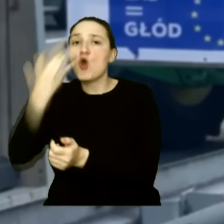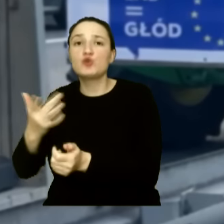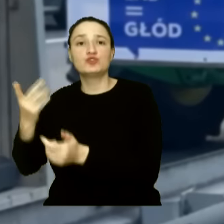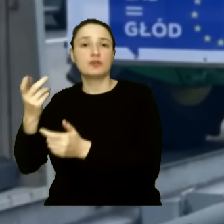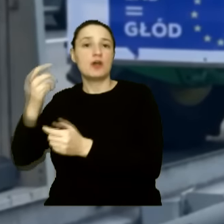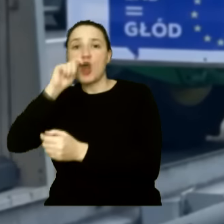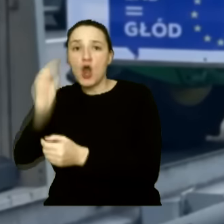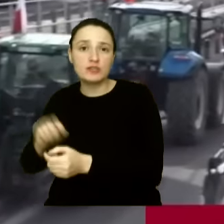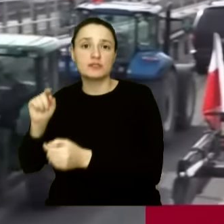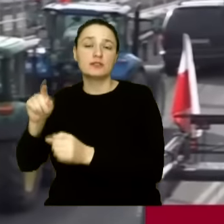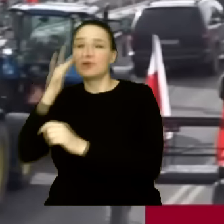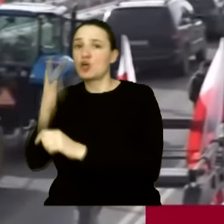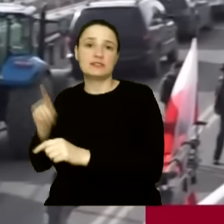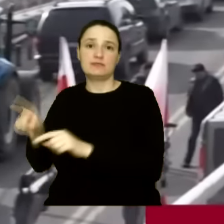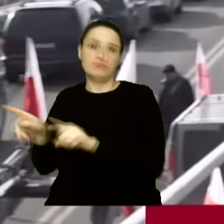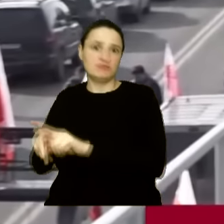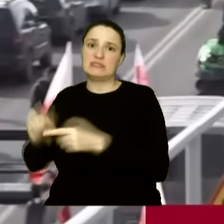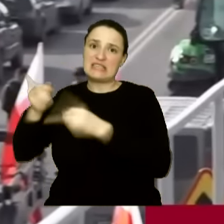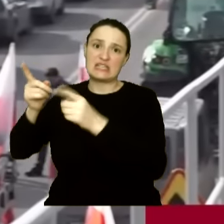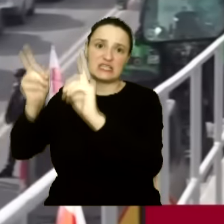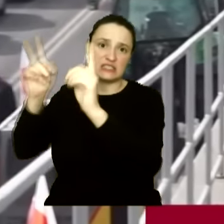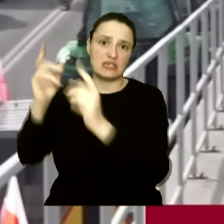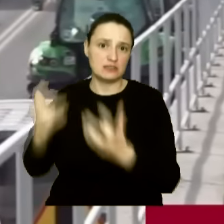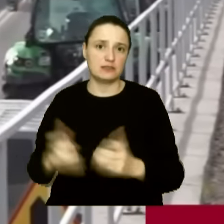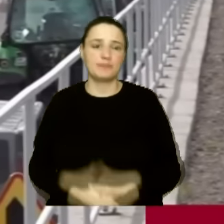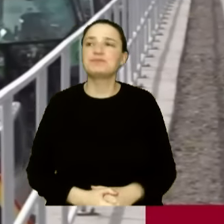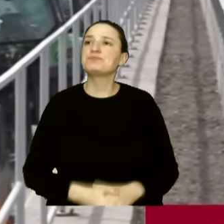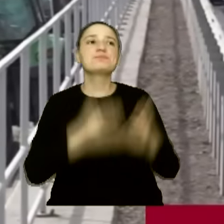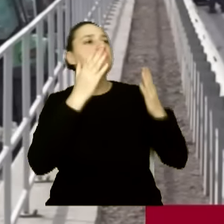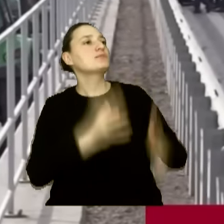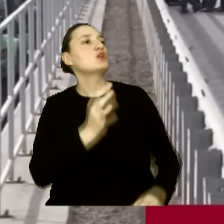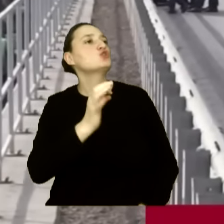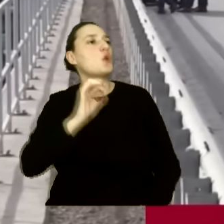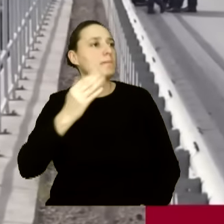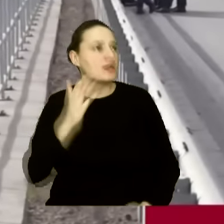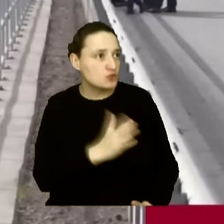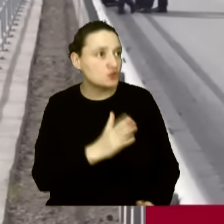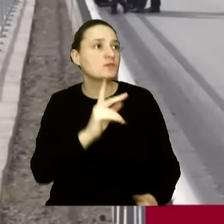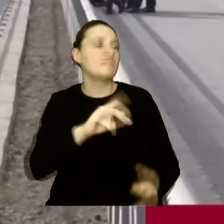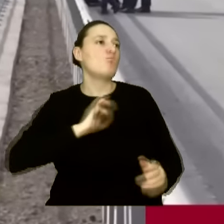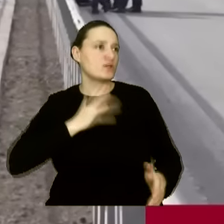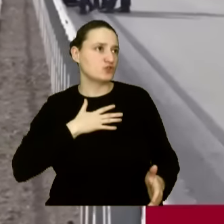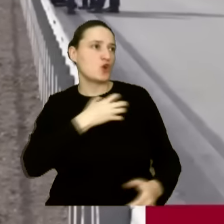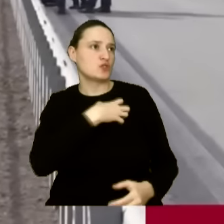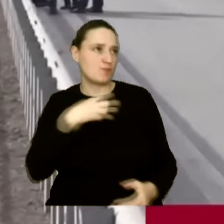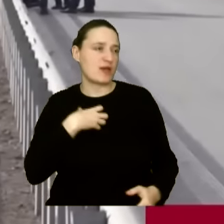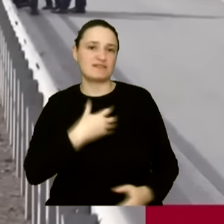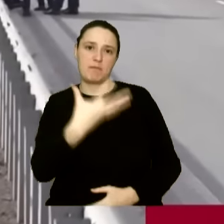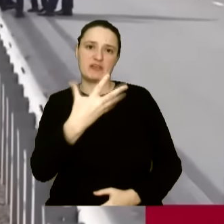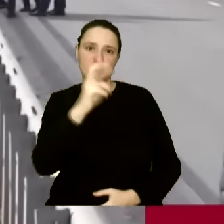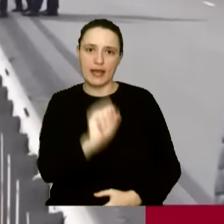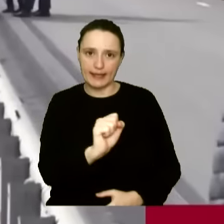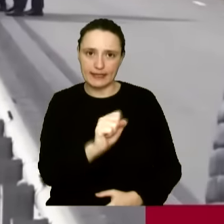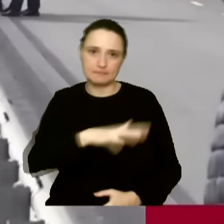Białorusią. Ze mną jest pan Tomasz, który jest właścicielem gospodarstwa 5 hektarów. Wiemy,